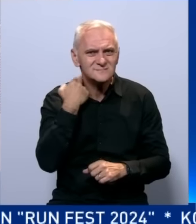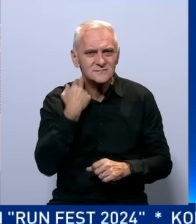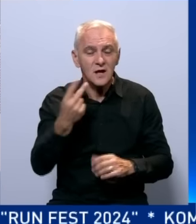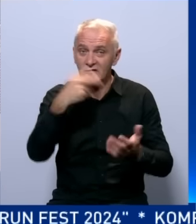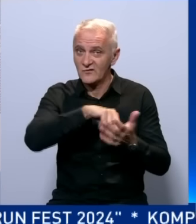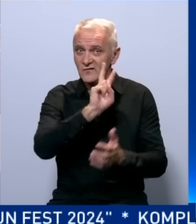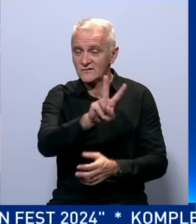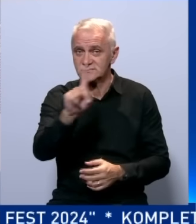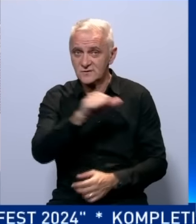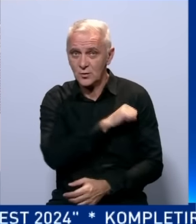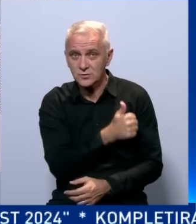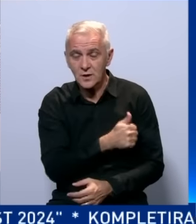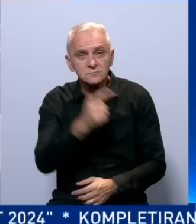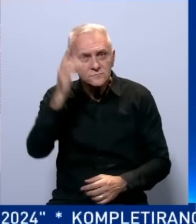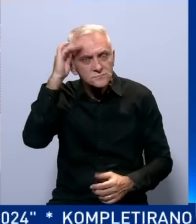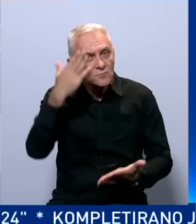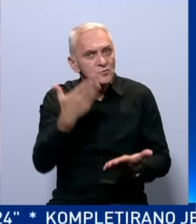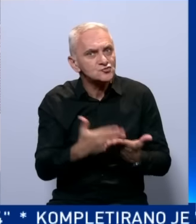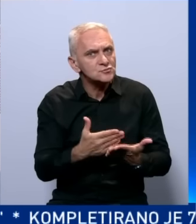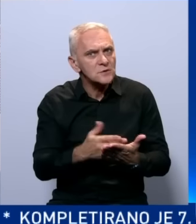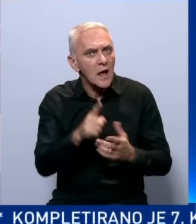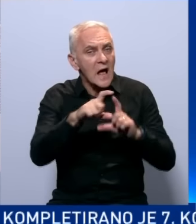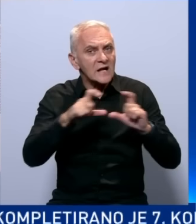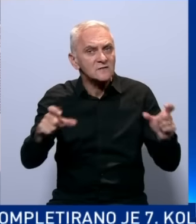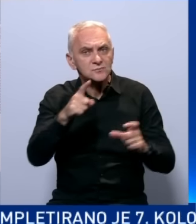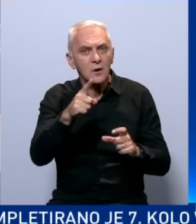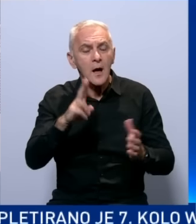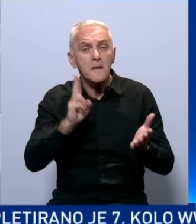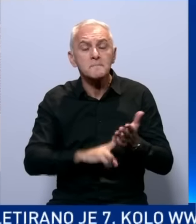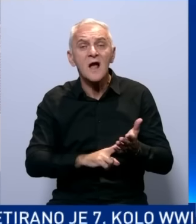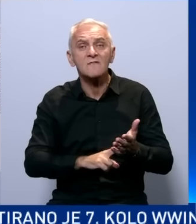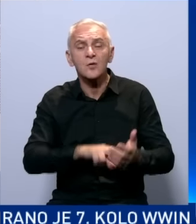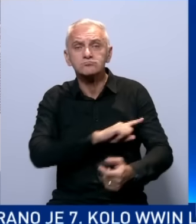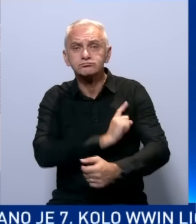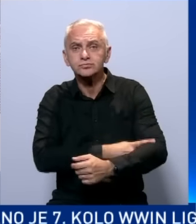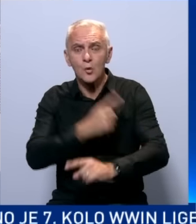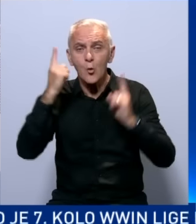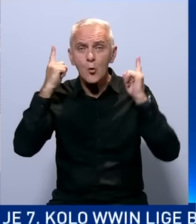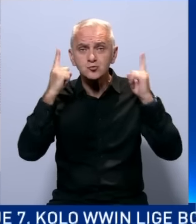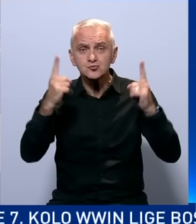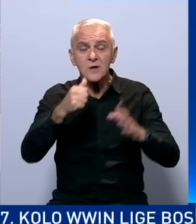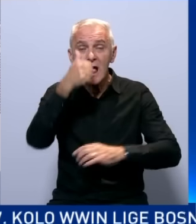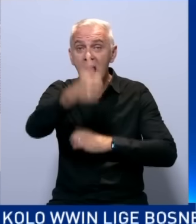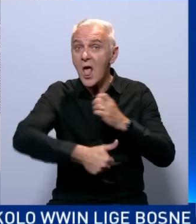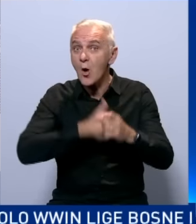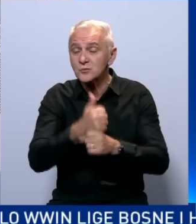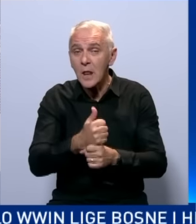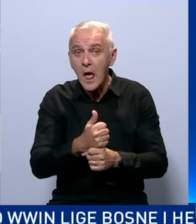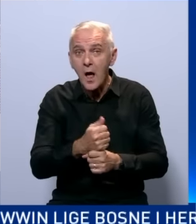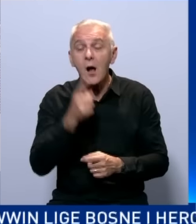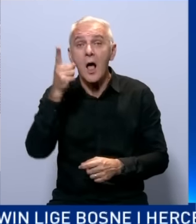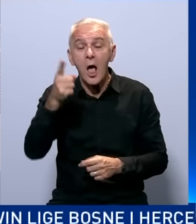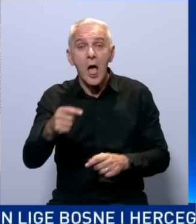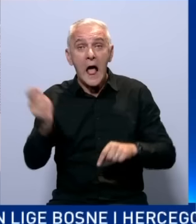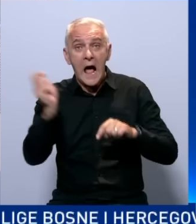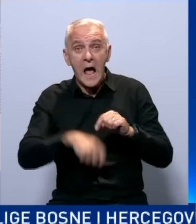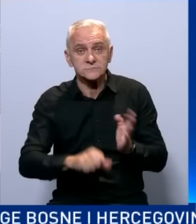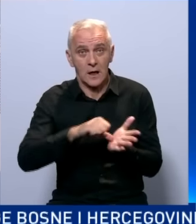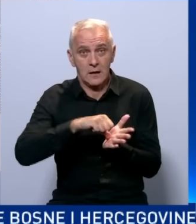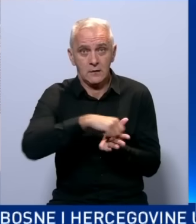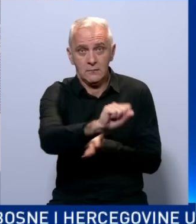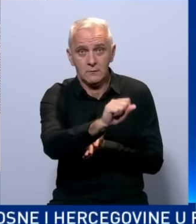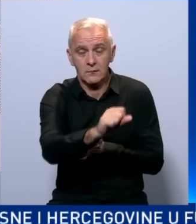2021. godine. Zabrinjava činjenica da je za to krivično djelo pravomoćno osuđen na godinu dana i da je kaznu zatvora